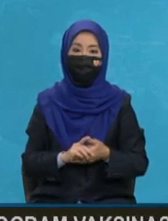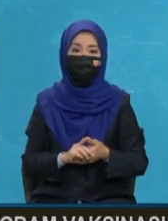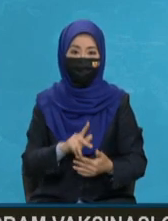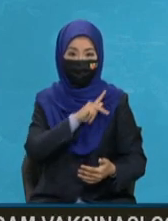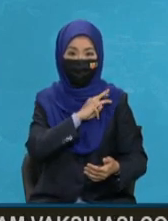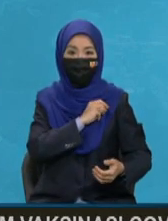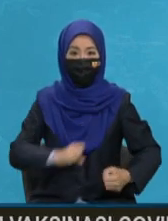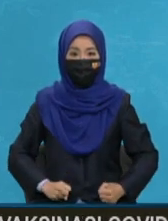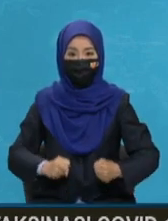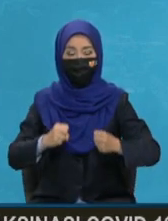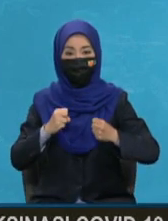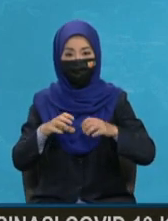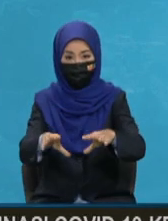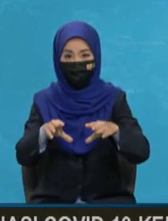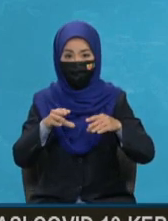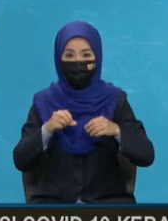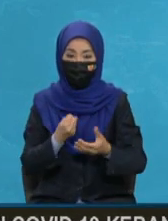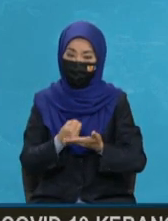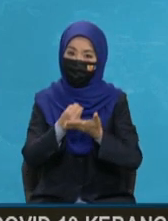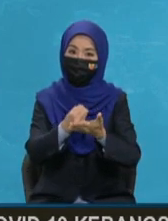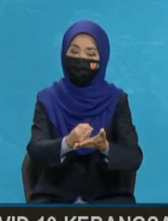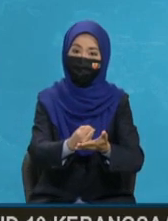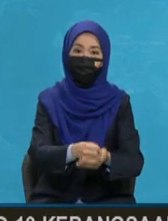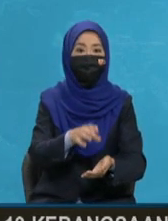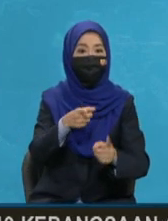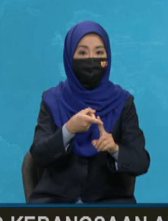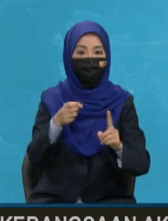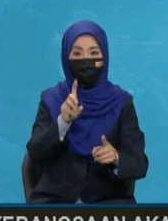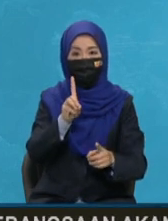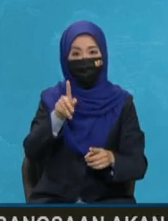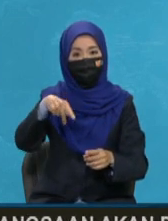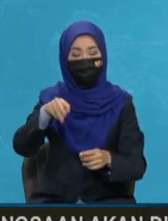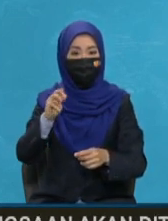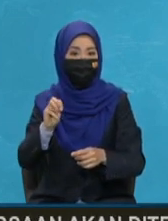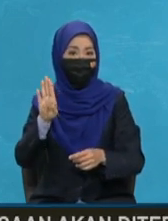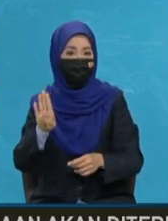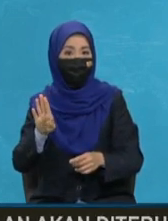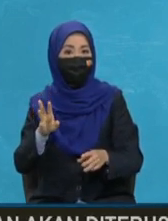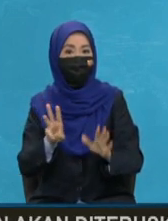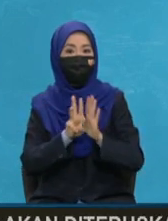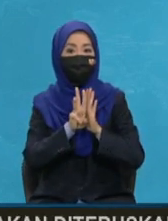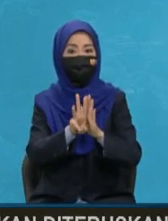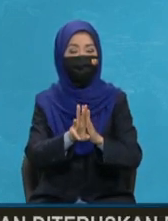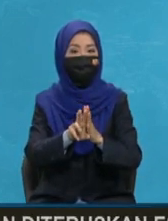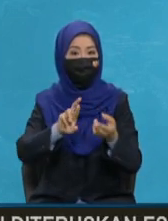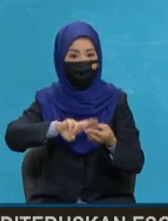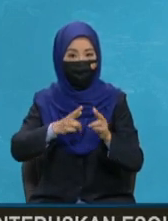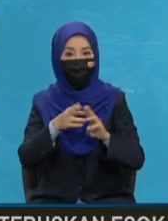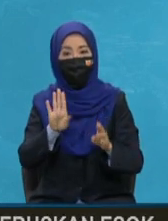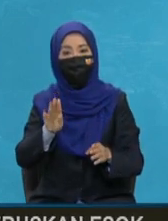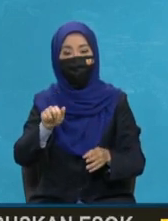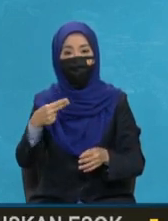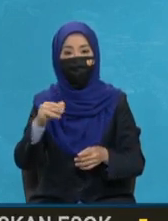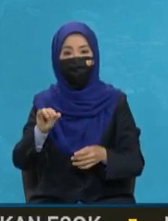Hai Kementerian Kesehatan juga menerima sumbangan dari pada di ppmnb perwakilan sahabat rezeki bahirrah